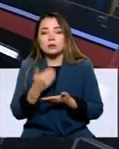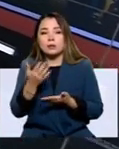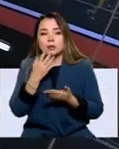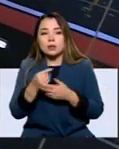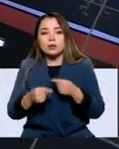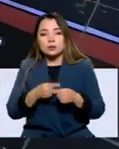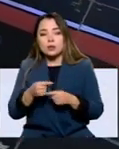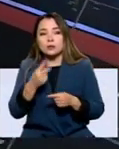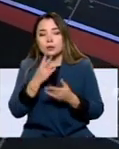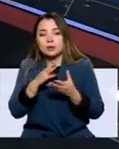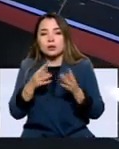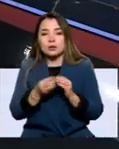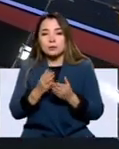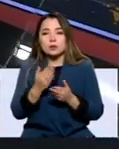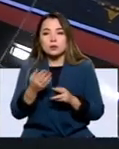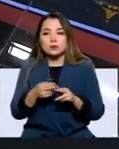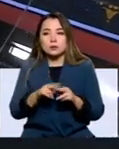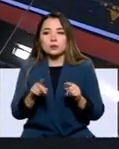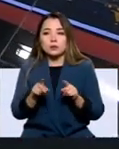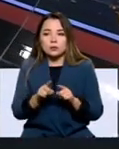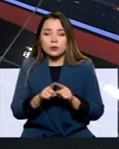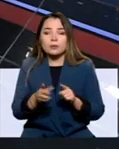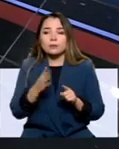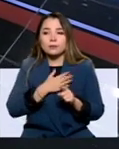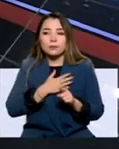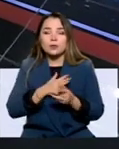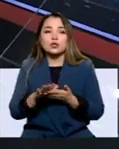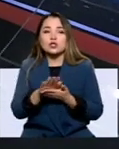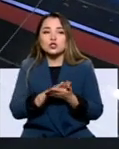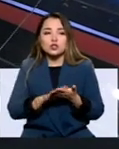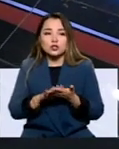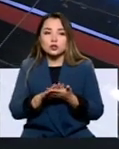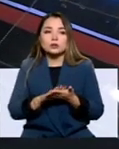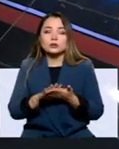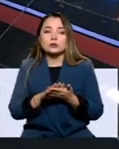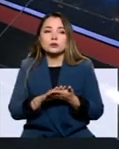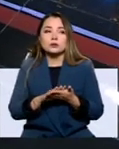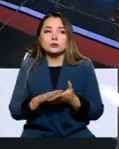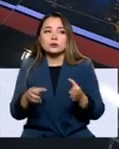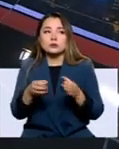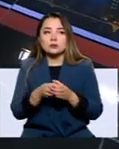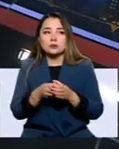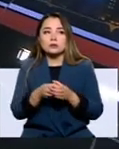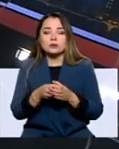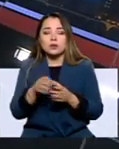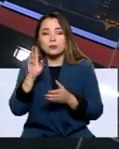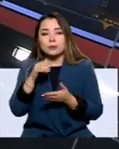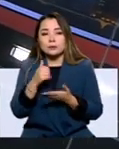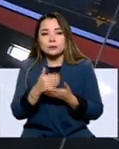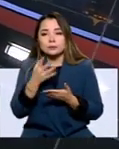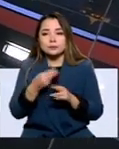дүйнөсүнүн биримдигин да. Биздин биримдигибиз бул биздин эч бир түрк дүйнөсүнүн